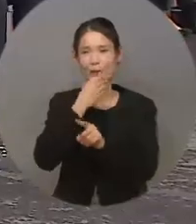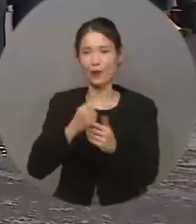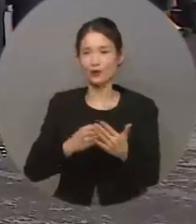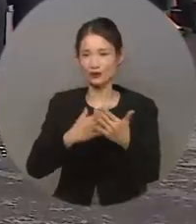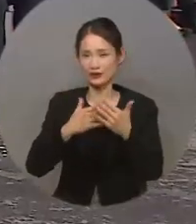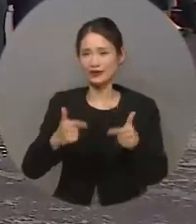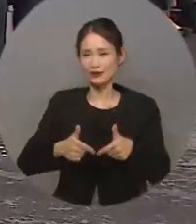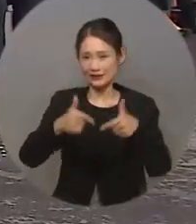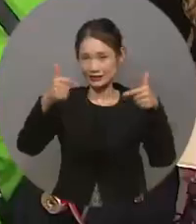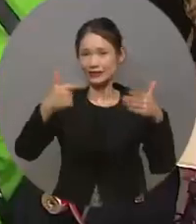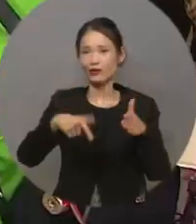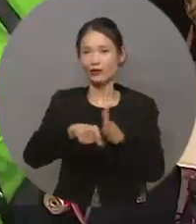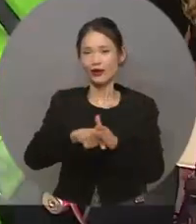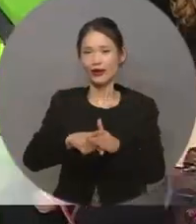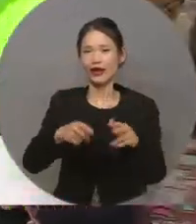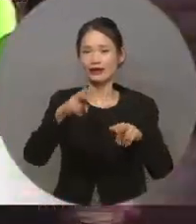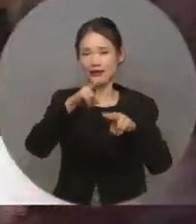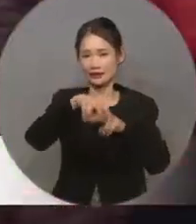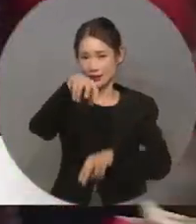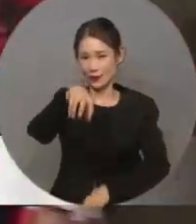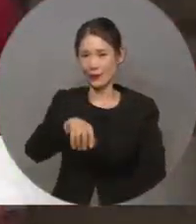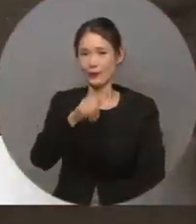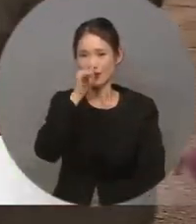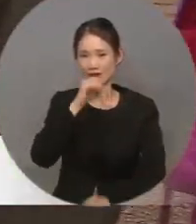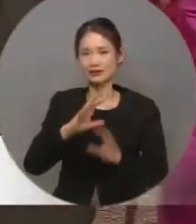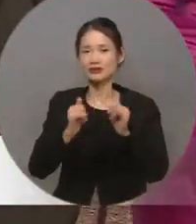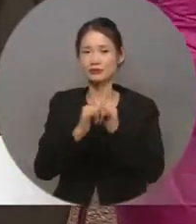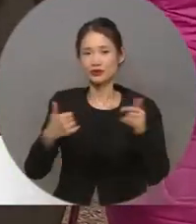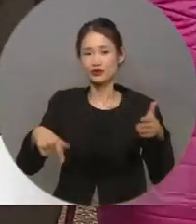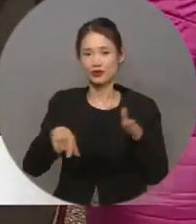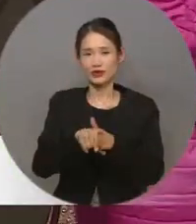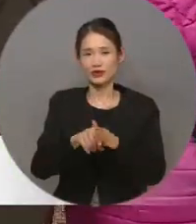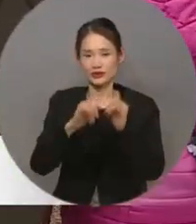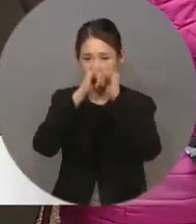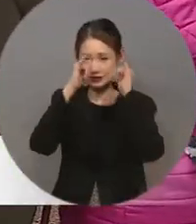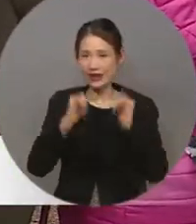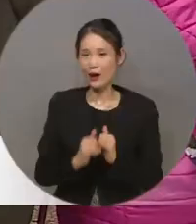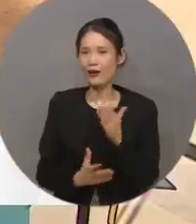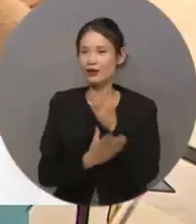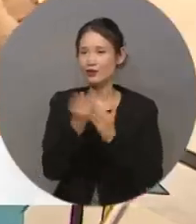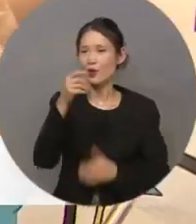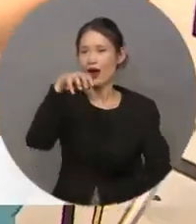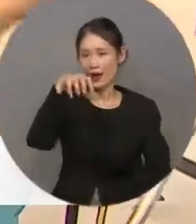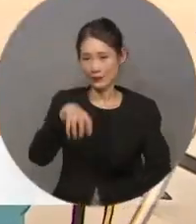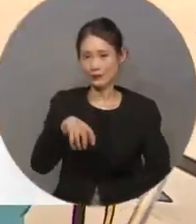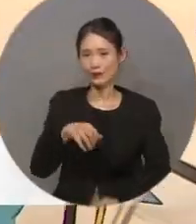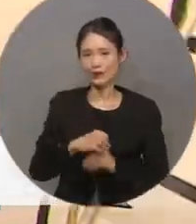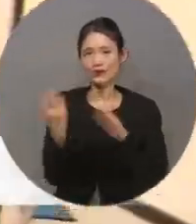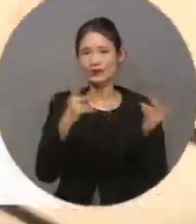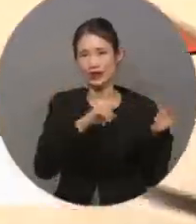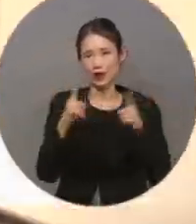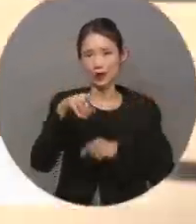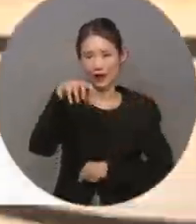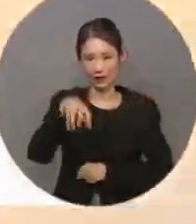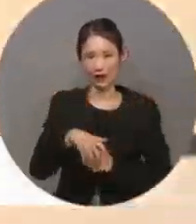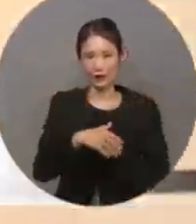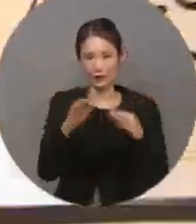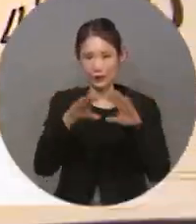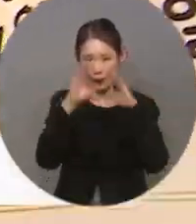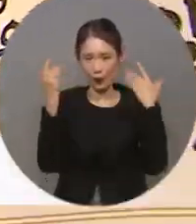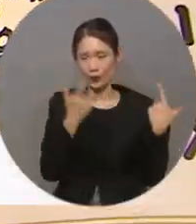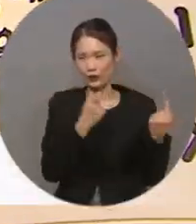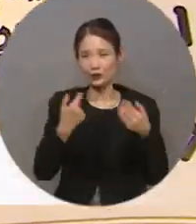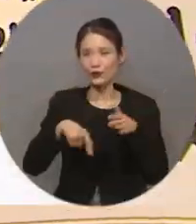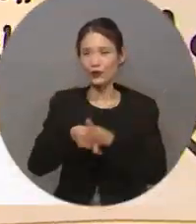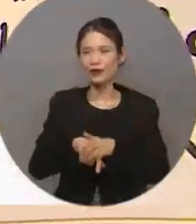자리로 꾸며졌습니다. 행사는 시민을 위한 사회통합존, 장애인을 위한 재활존과 모두를 위한 문화존